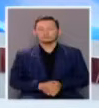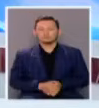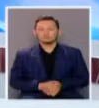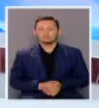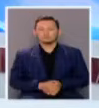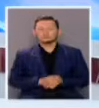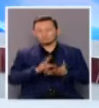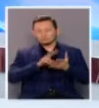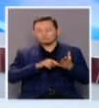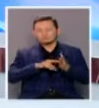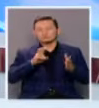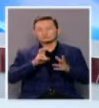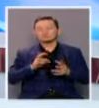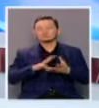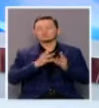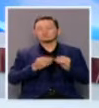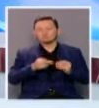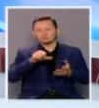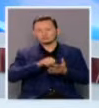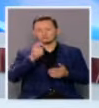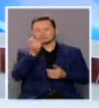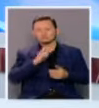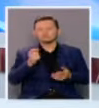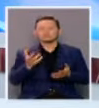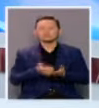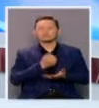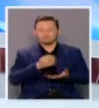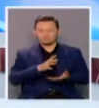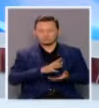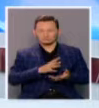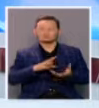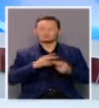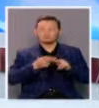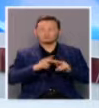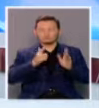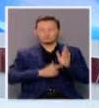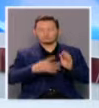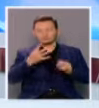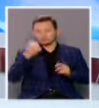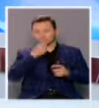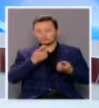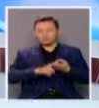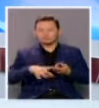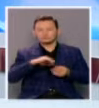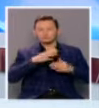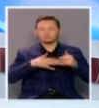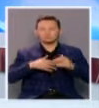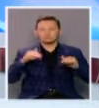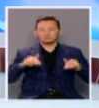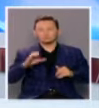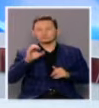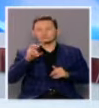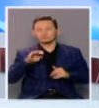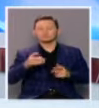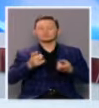поклон духам предков победивших в той страшной войне в честь 73-летний годовщины победы в атырауском политехническом колледже имени соломата